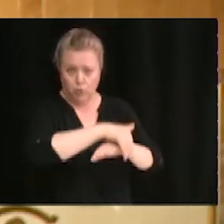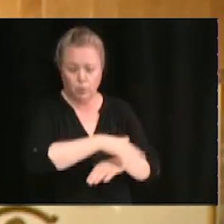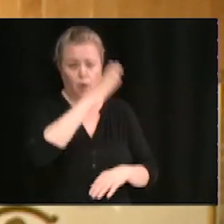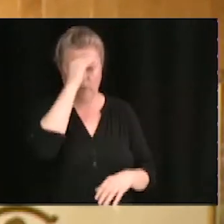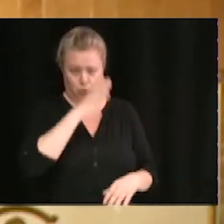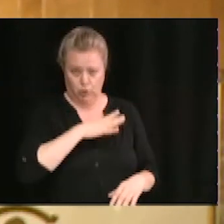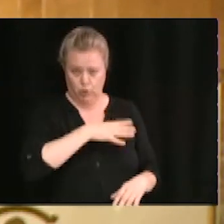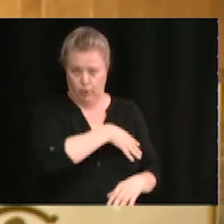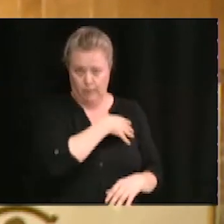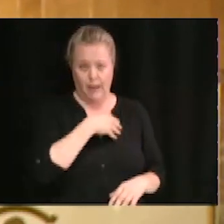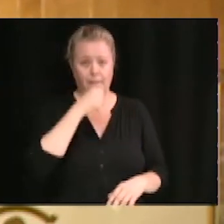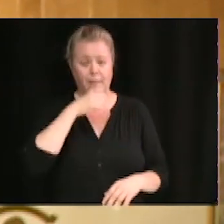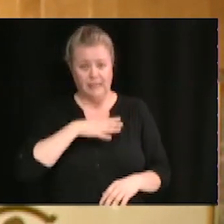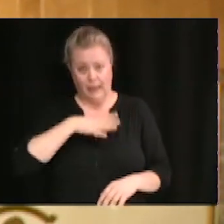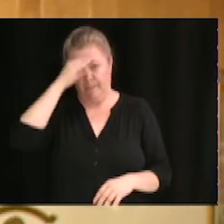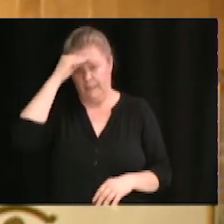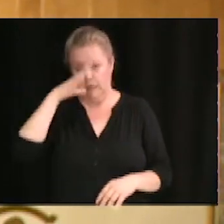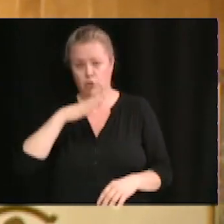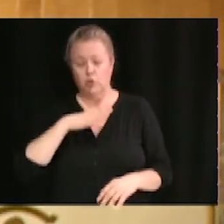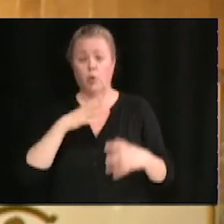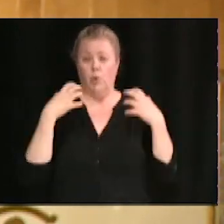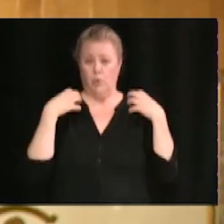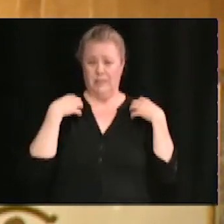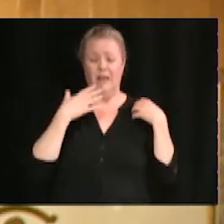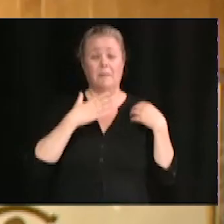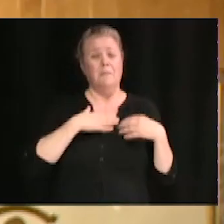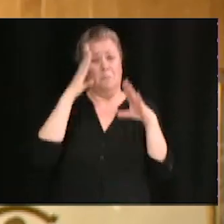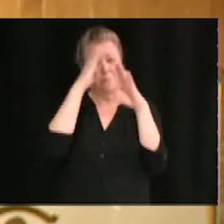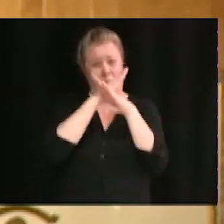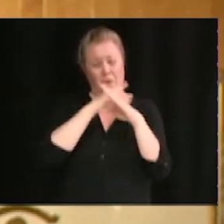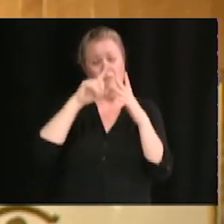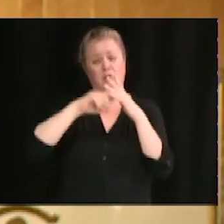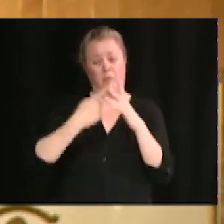les conseillers. Moi, ma problématique a commencé en 2017.